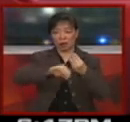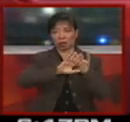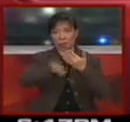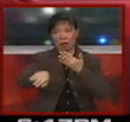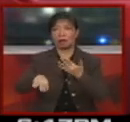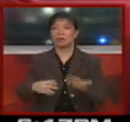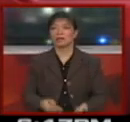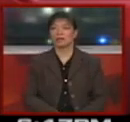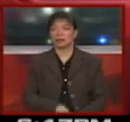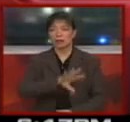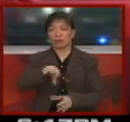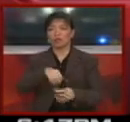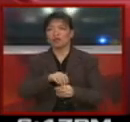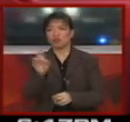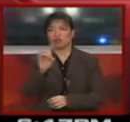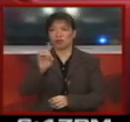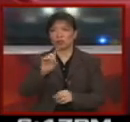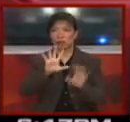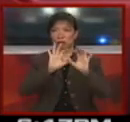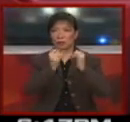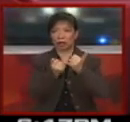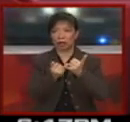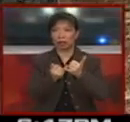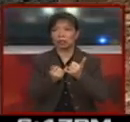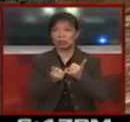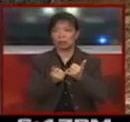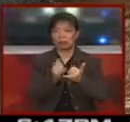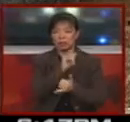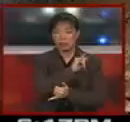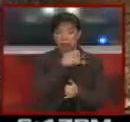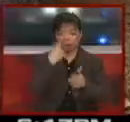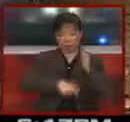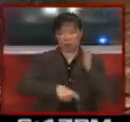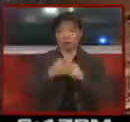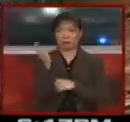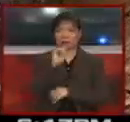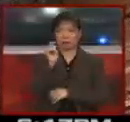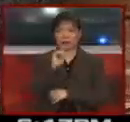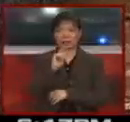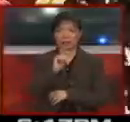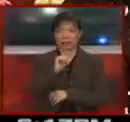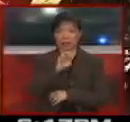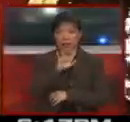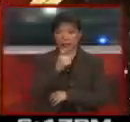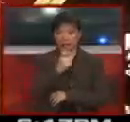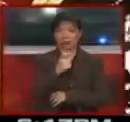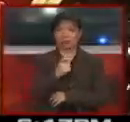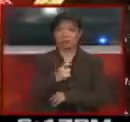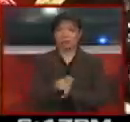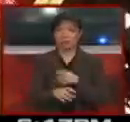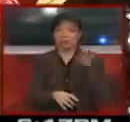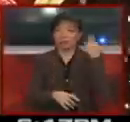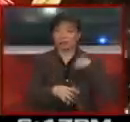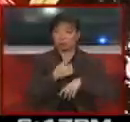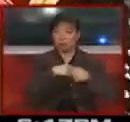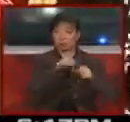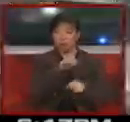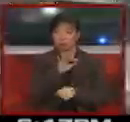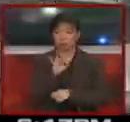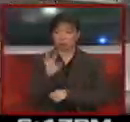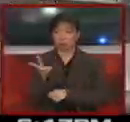concessionaire. Kabilang na raw dito ang corporate income taxes. 1996 nang maipit sa isang water crisis ang Metro